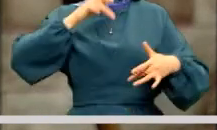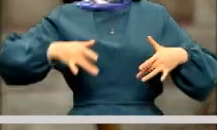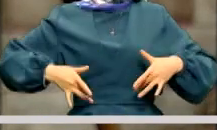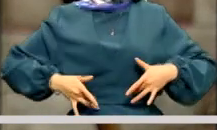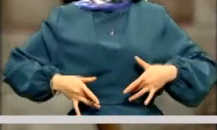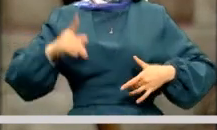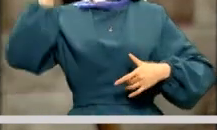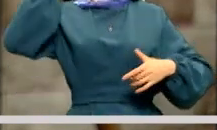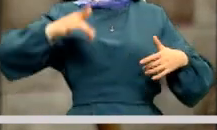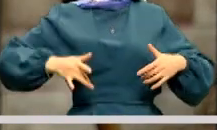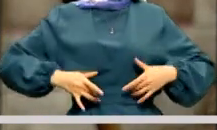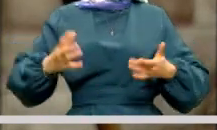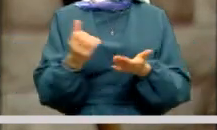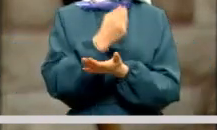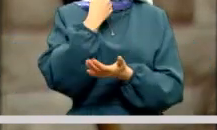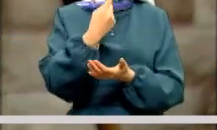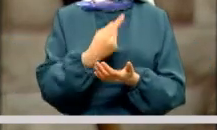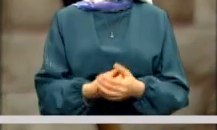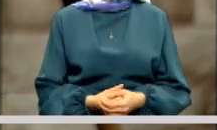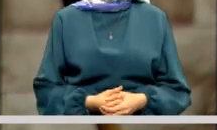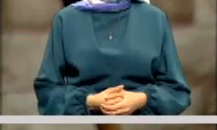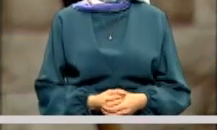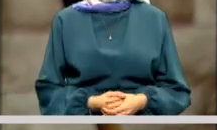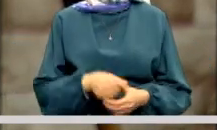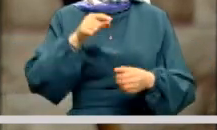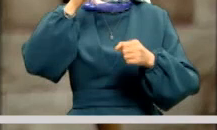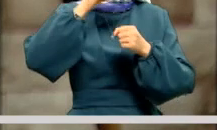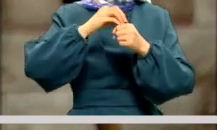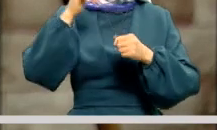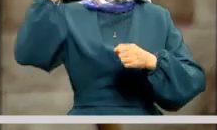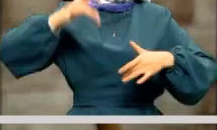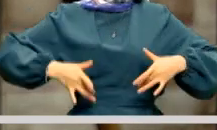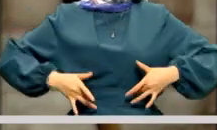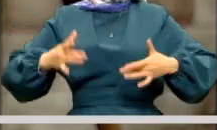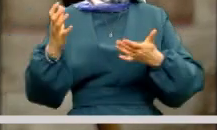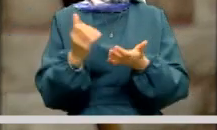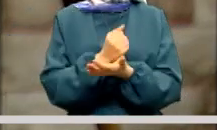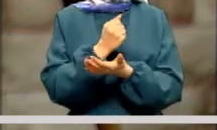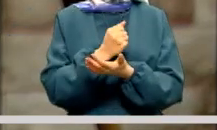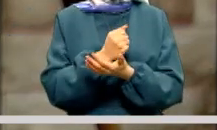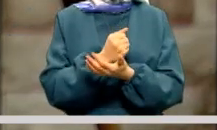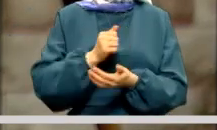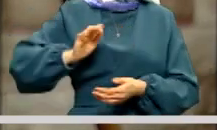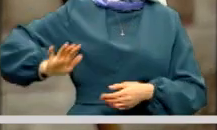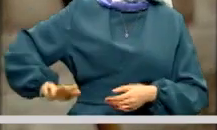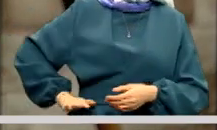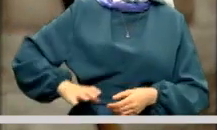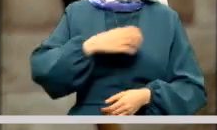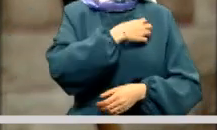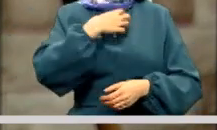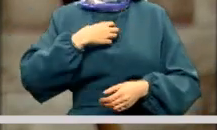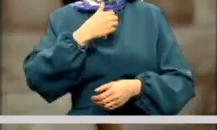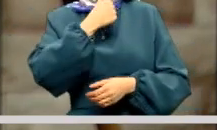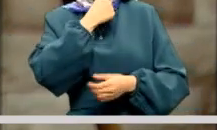rabbinin rızasını kazanmak Dolayısıyla Aslında rabbinin rızasını kazanmak işte evlattan anne babadan